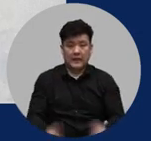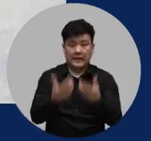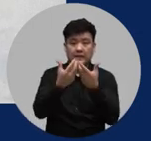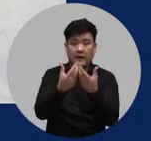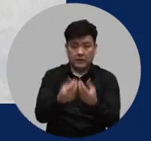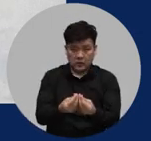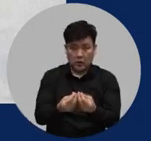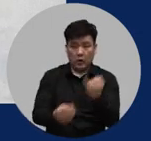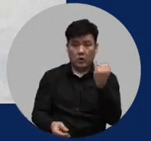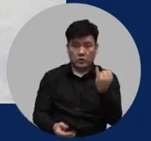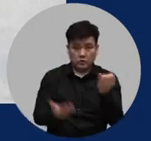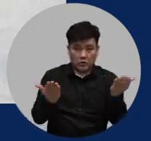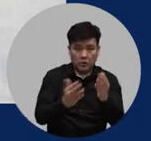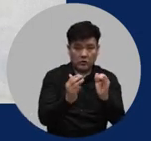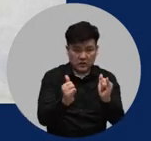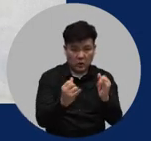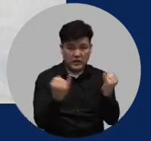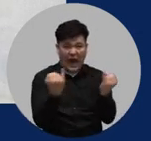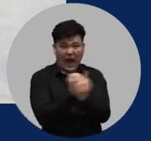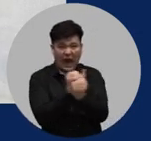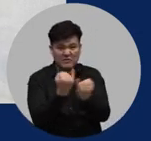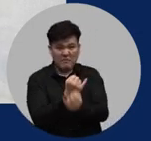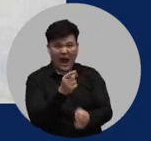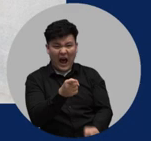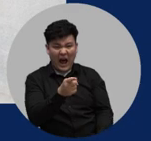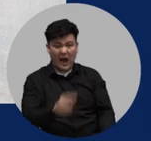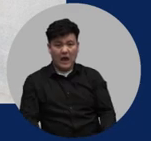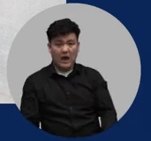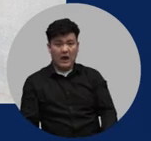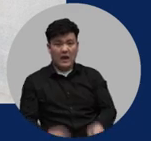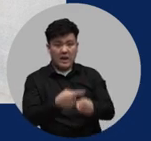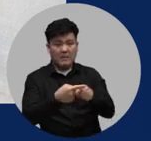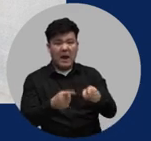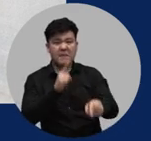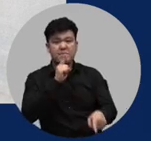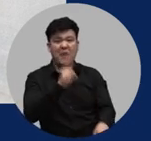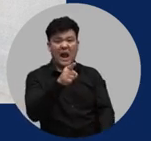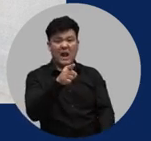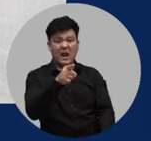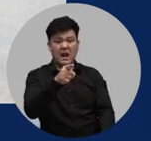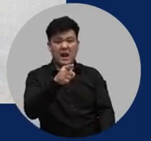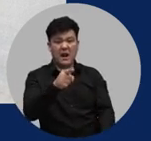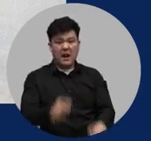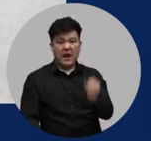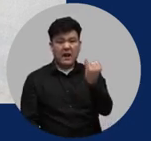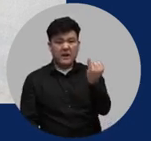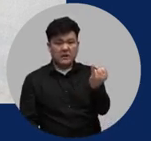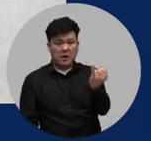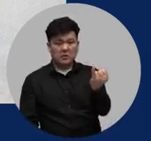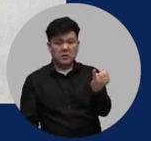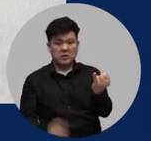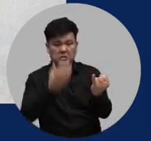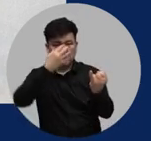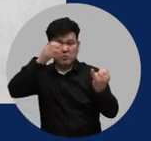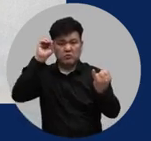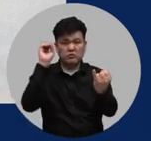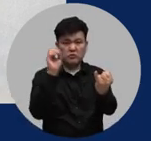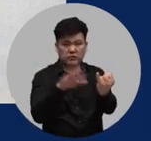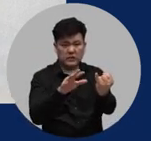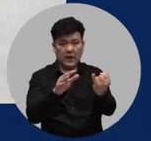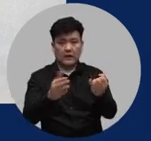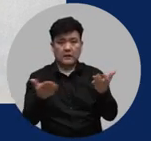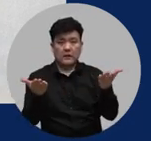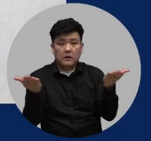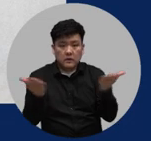예를 들어 여성 직원을 아줌마라고 부르거나 반말을 하는 것과 같이 여성을 비하하는 행동,